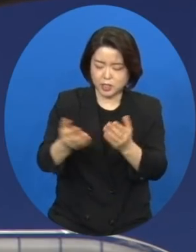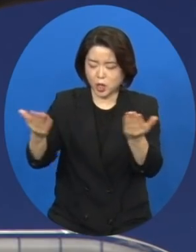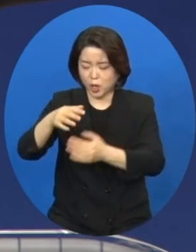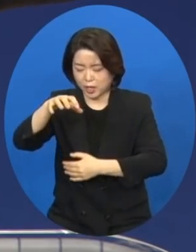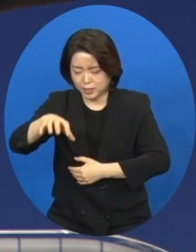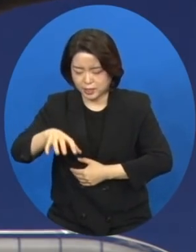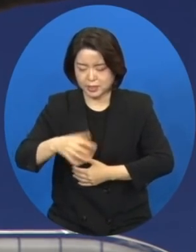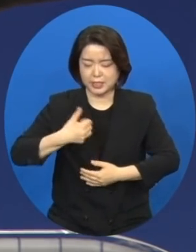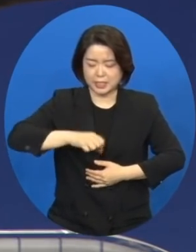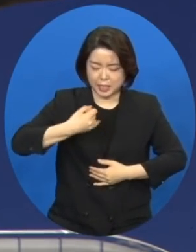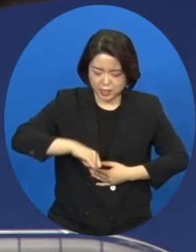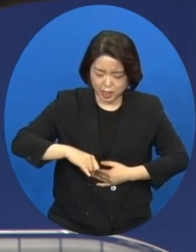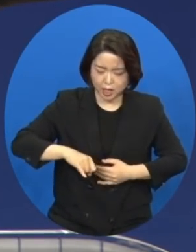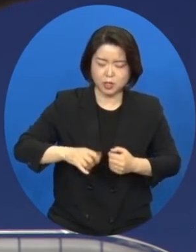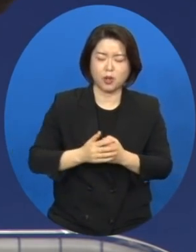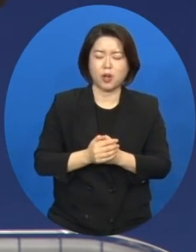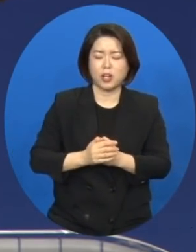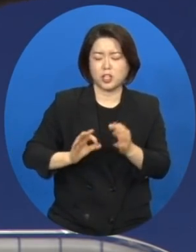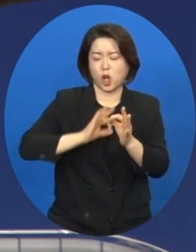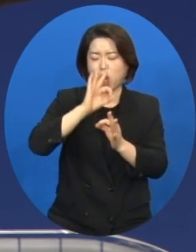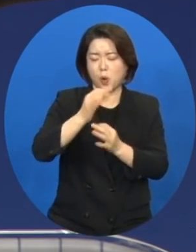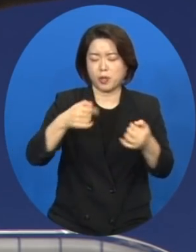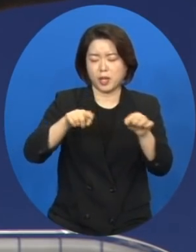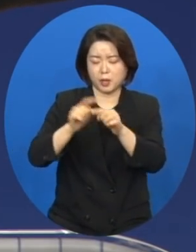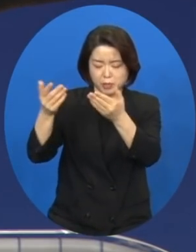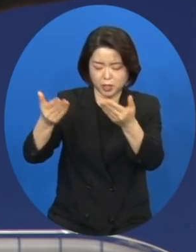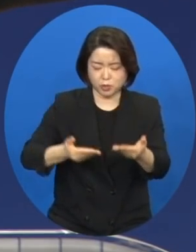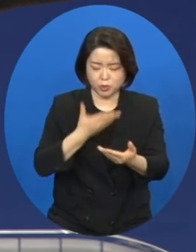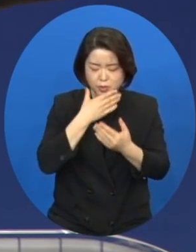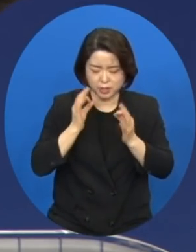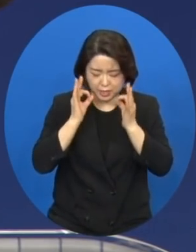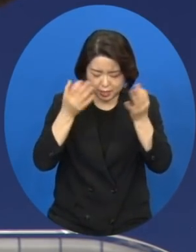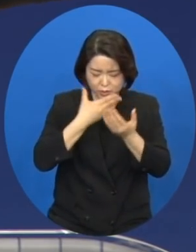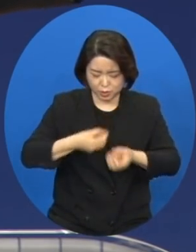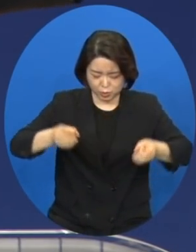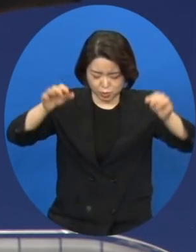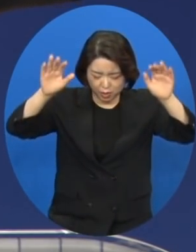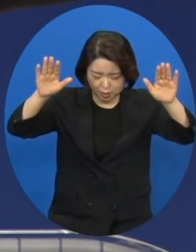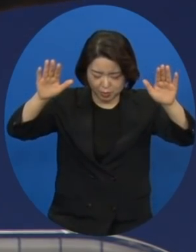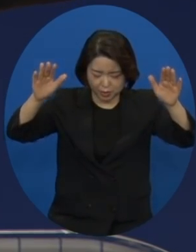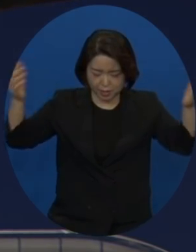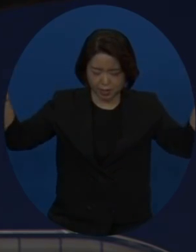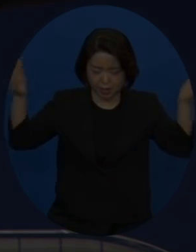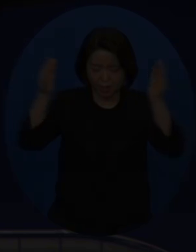가운데 이제로부터 영원토록 함께 하시기를 간절히 축원하옵나이다. 아멘.